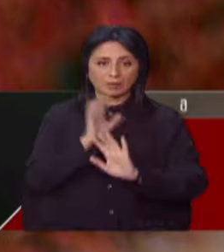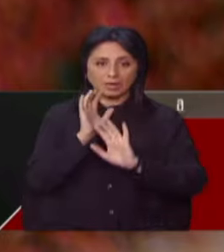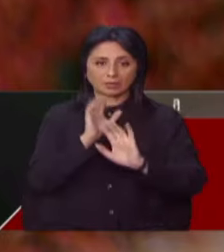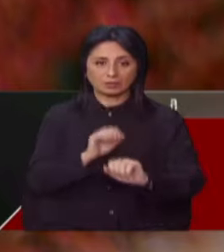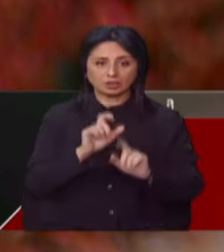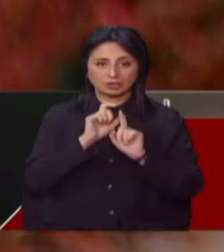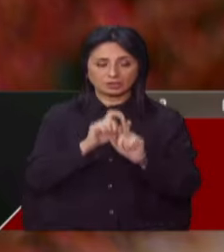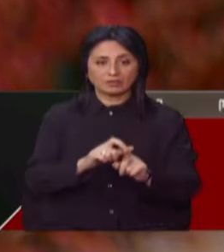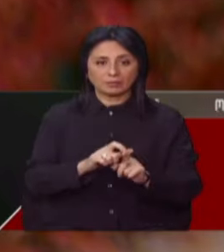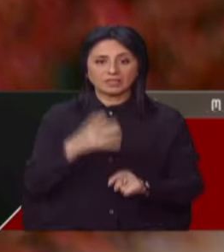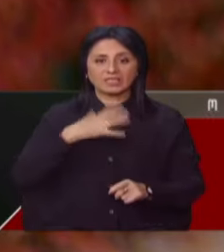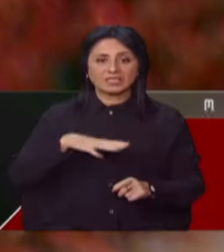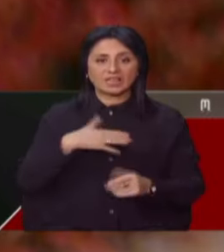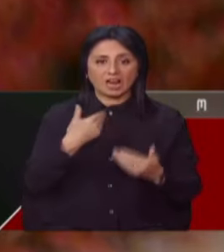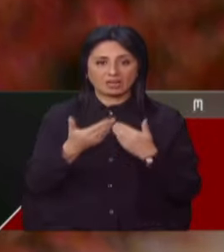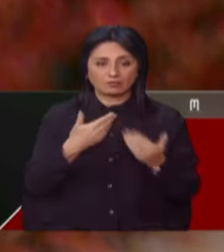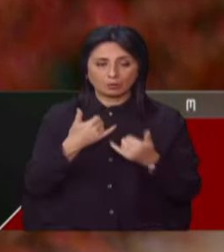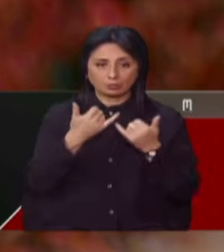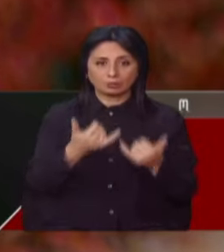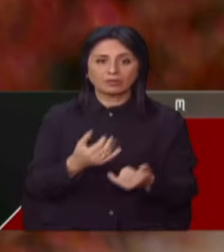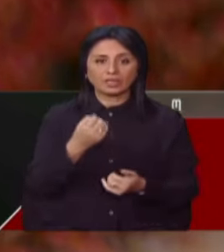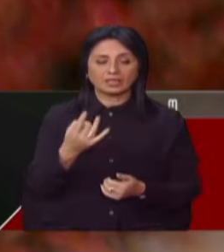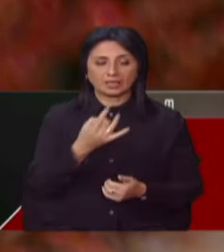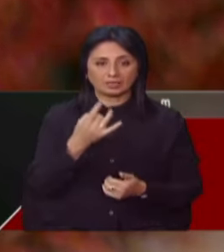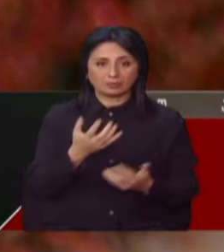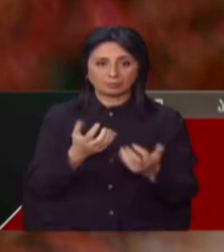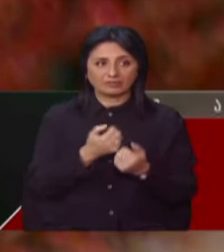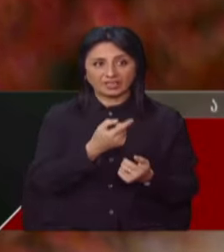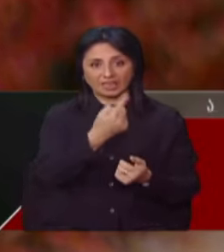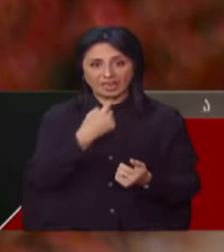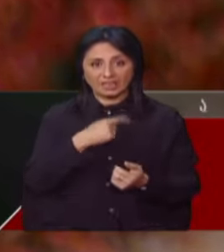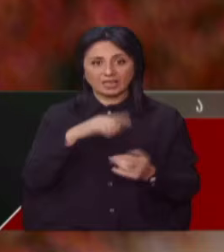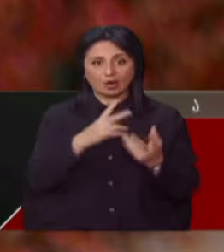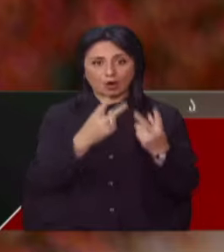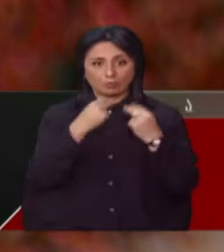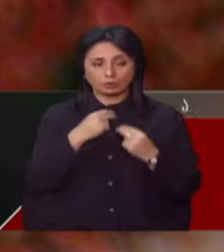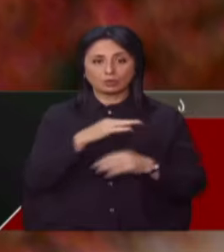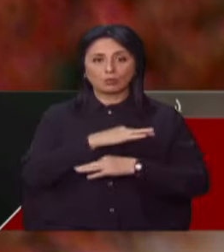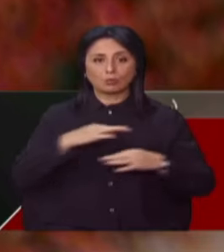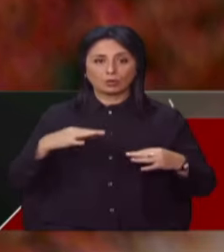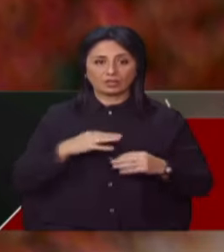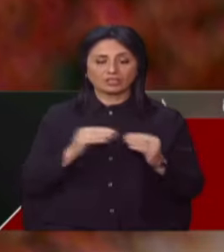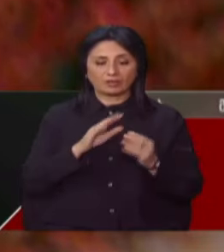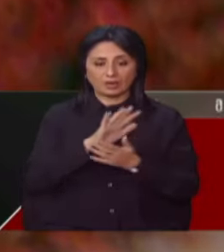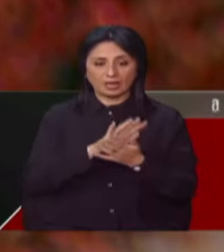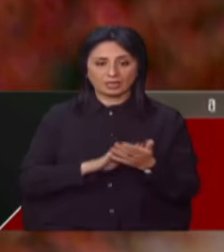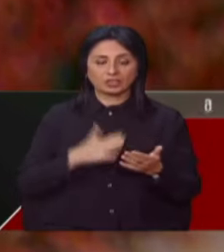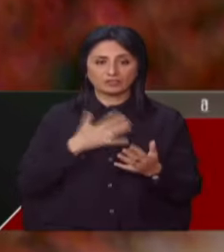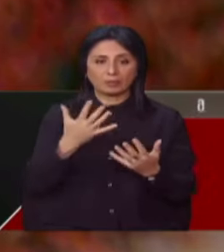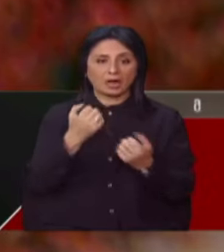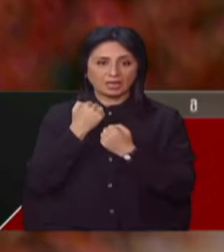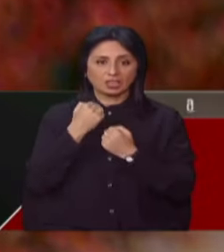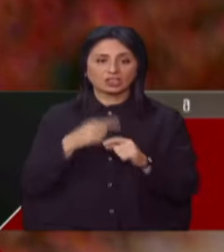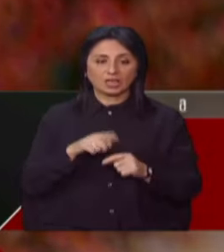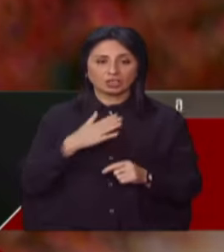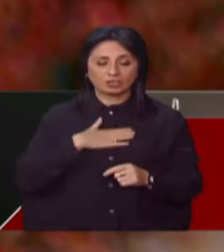მხარდამჭერი გზავნილებით საქართველოს მისამართით და კიდევ ერთხელ მივიღე მისგან პირობა, რომ უნგრეთი კვლავ გააგრძელებს ჩვენ მხარდაჭერას,